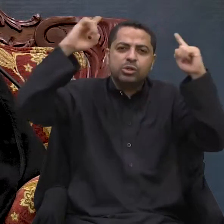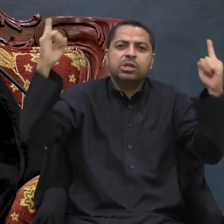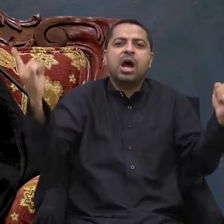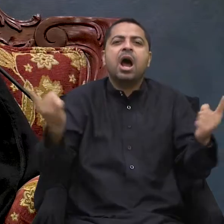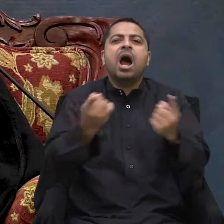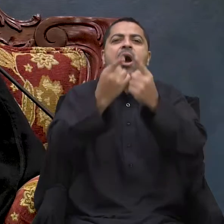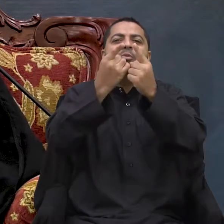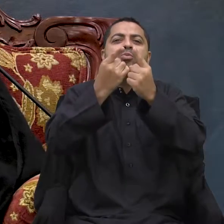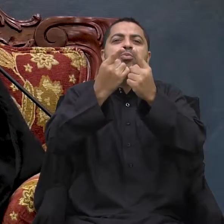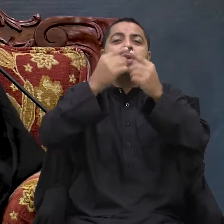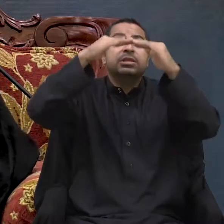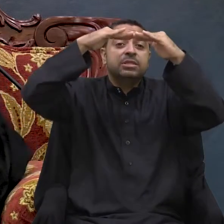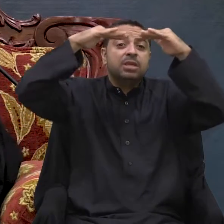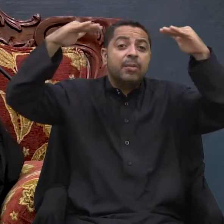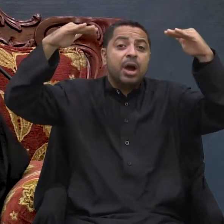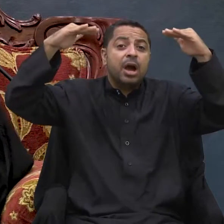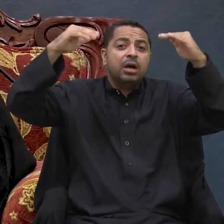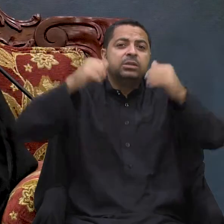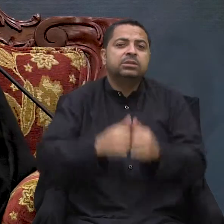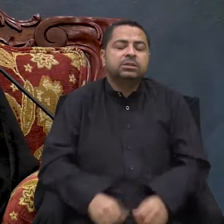أهل السماوات،